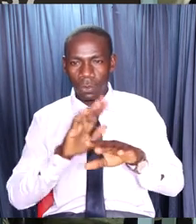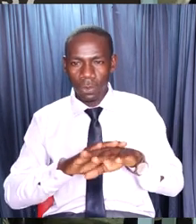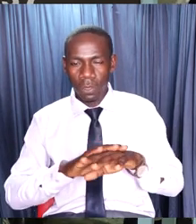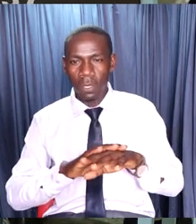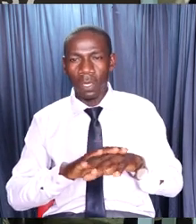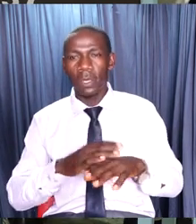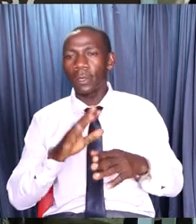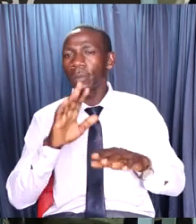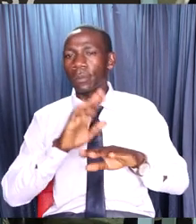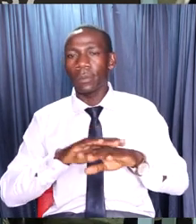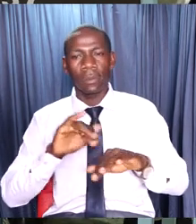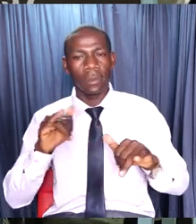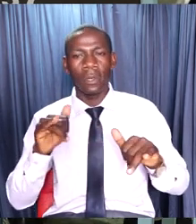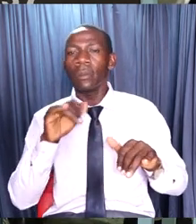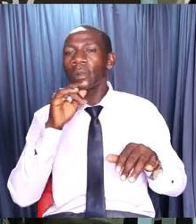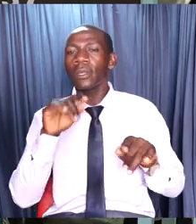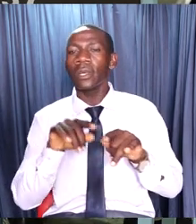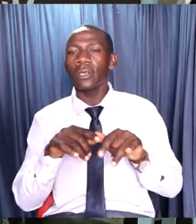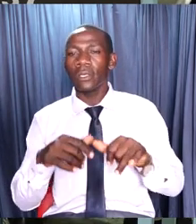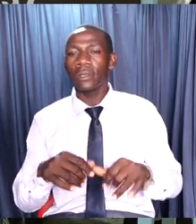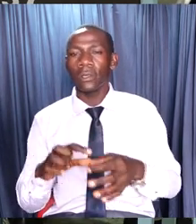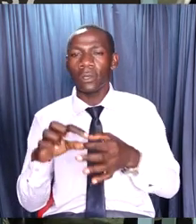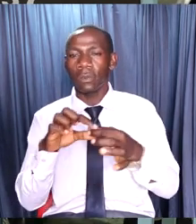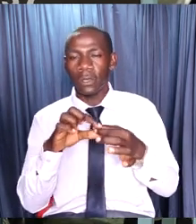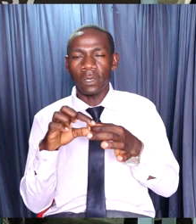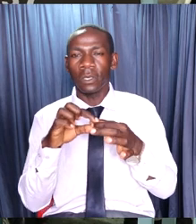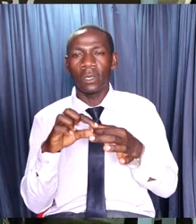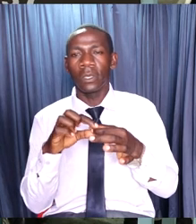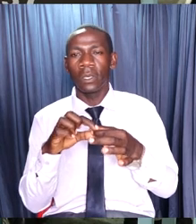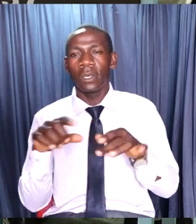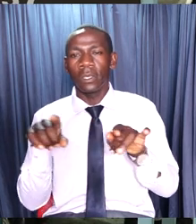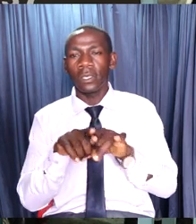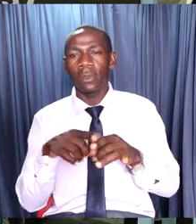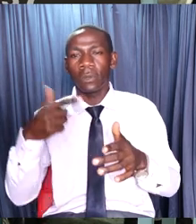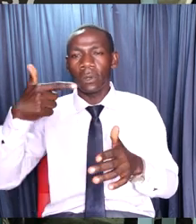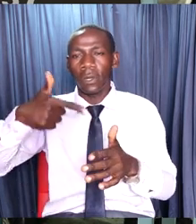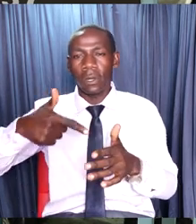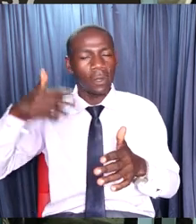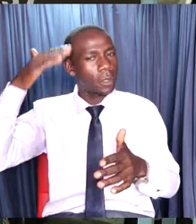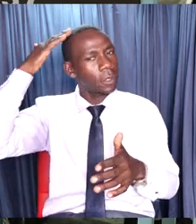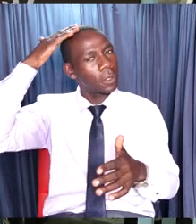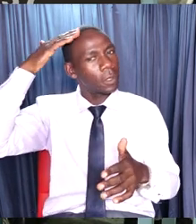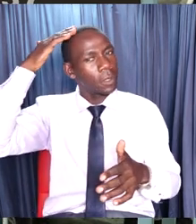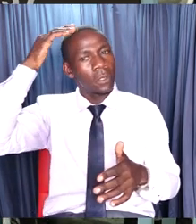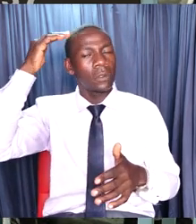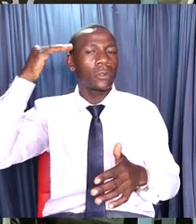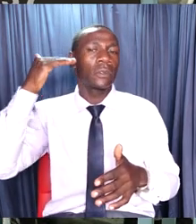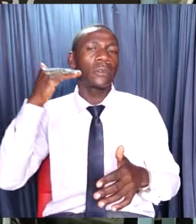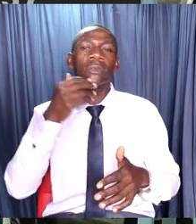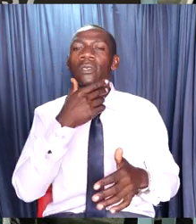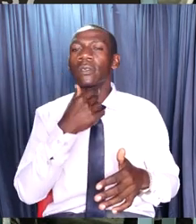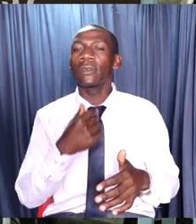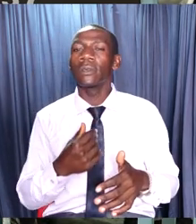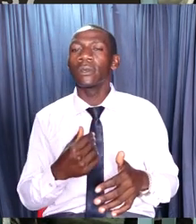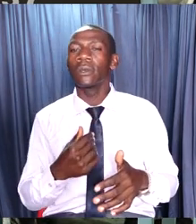vyema na kupendeza ndugu wakae pamoja kwa umoja. Ni kama mafuta mazuri kichwani yashukayo